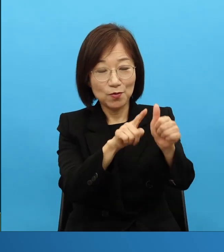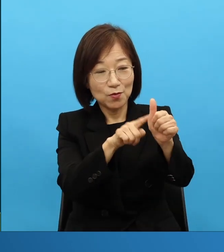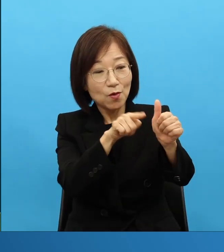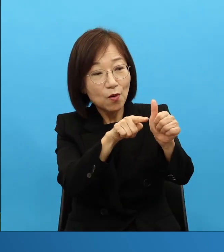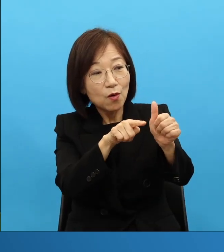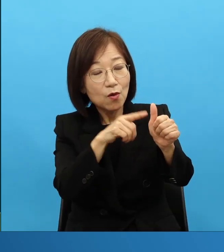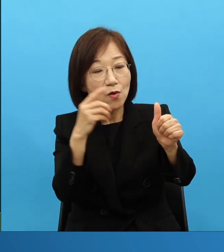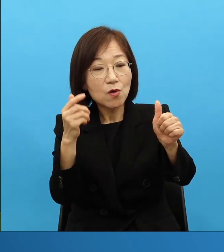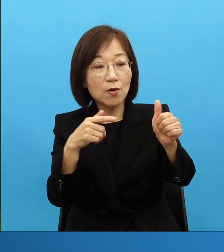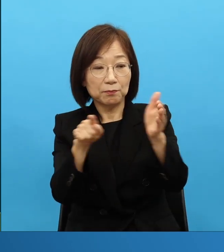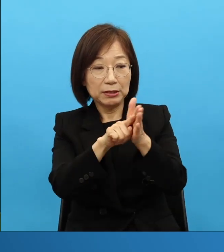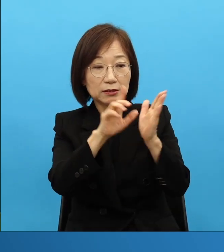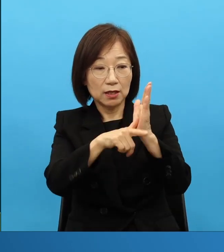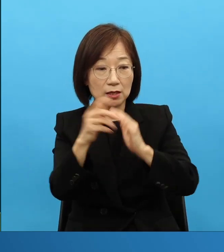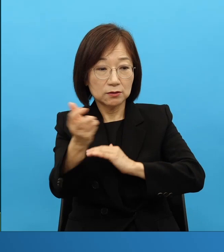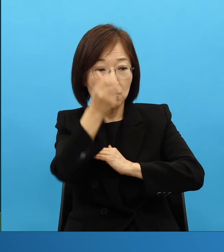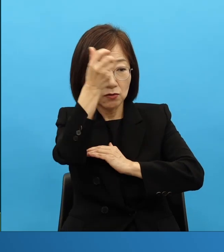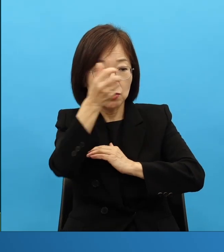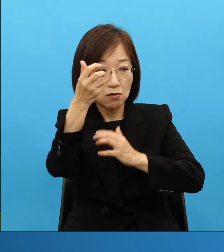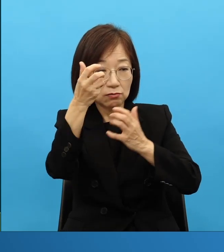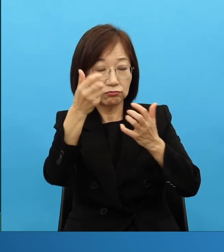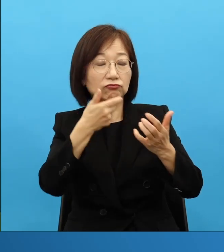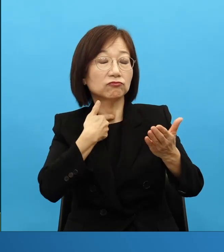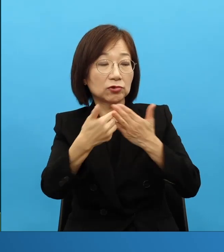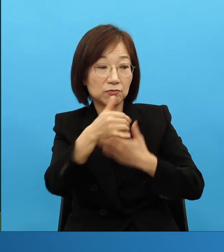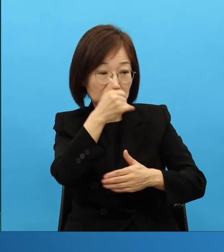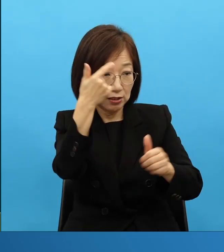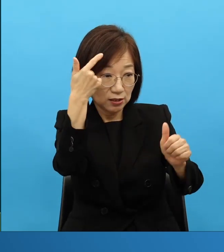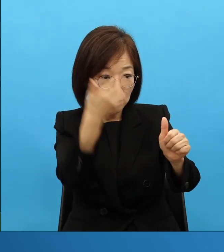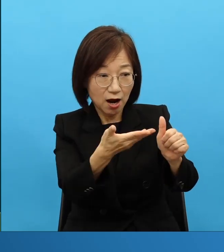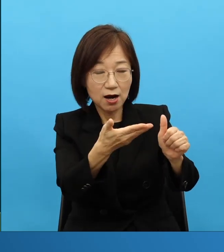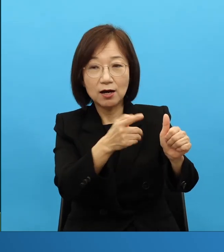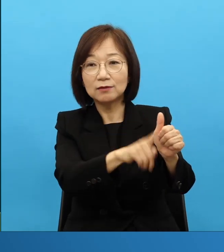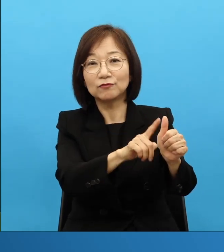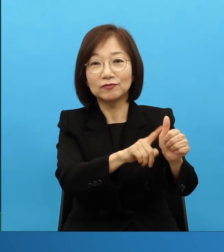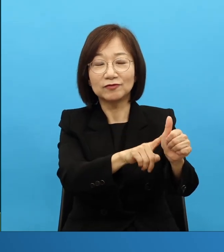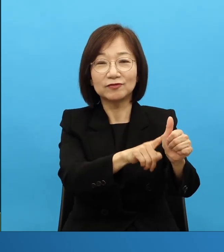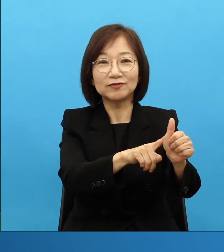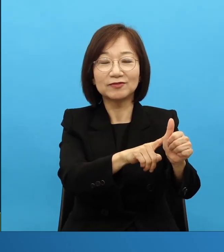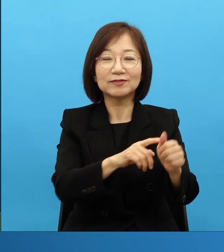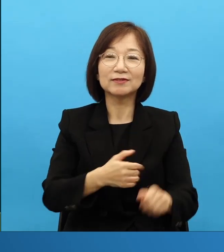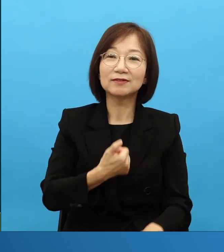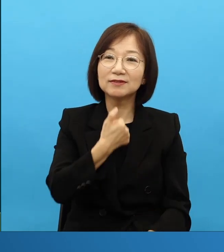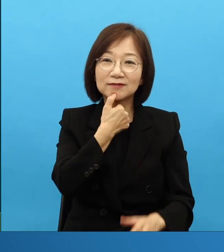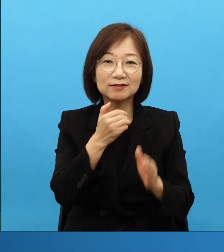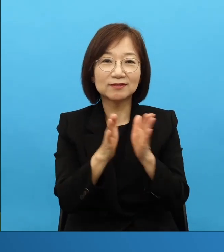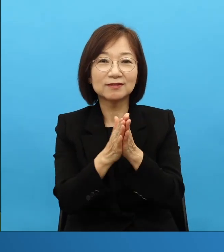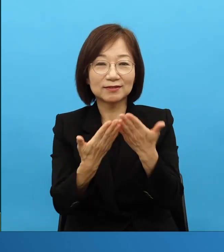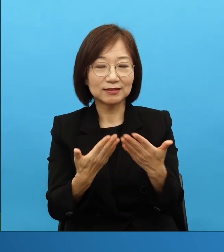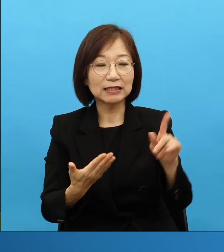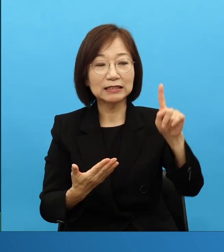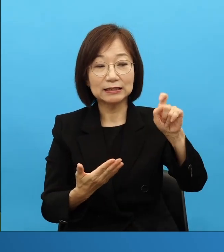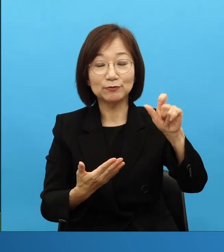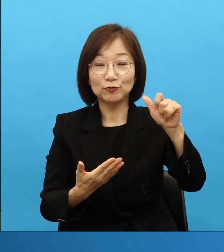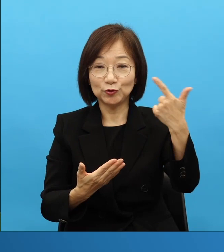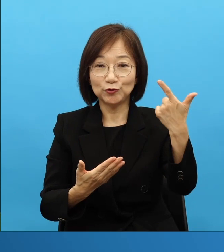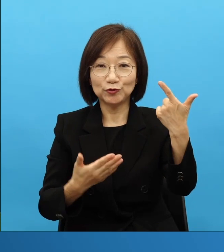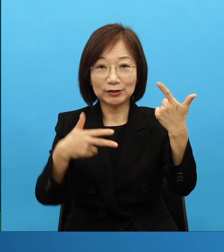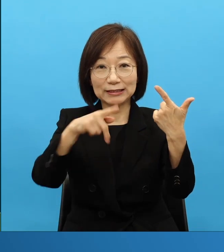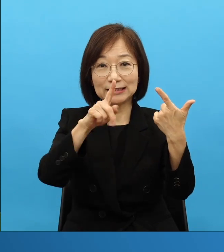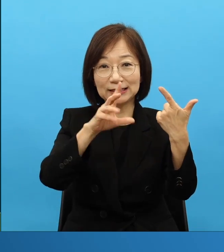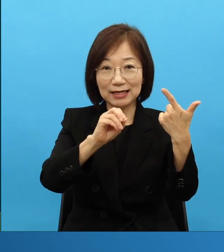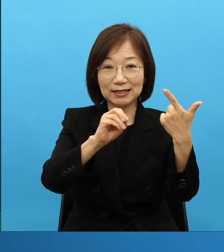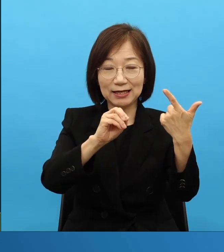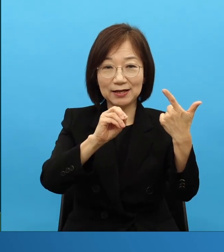asked Apollos, did you receive the Holy Spirit? 그래서 로마서 16장에 이 비밀을